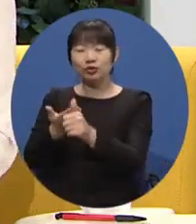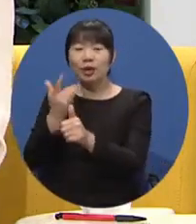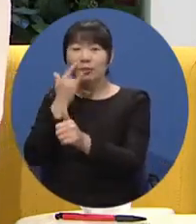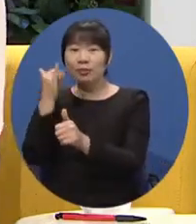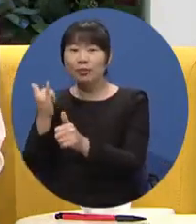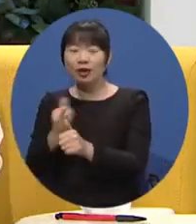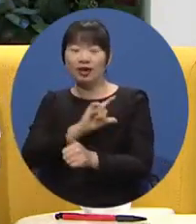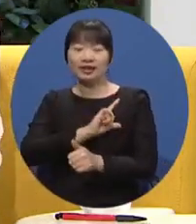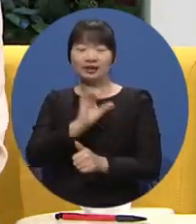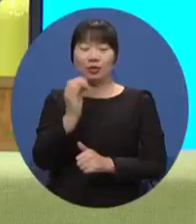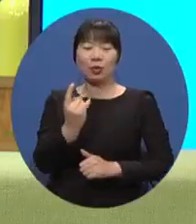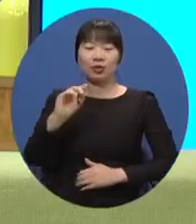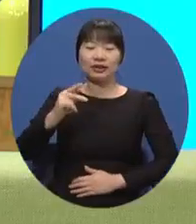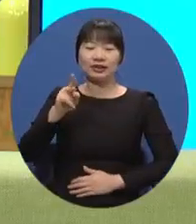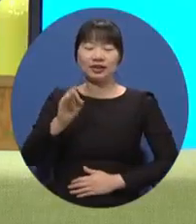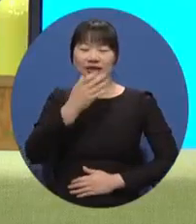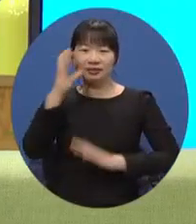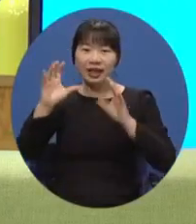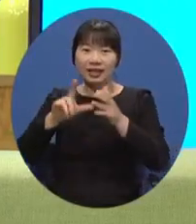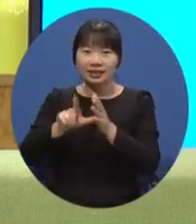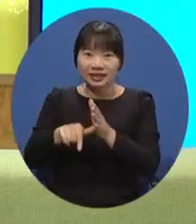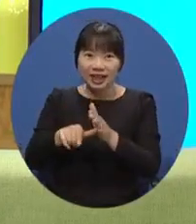선생님 자리해주셨습니다. 안녕하세요.